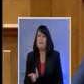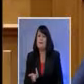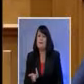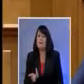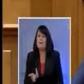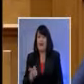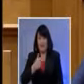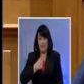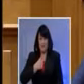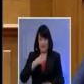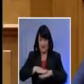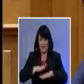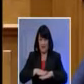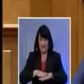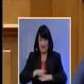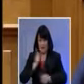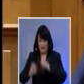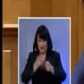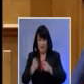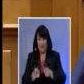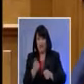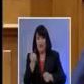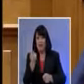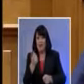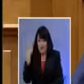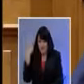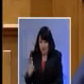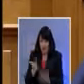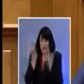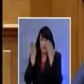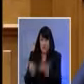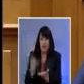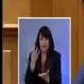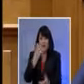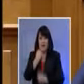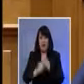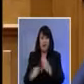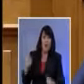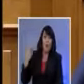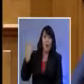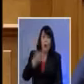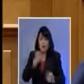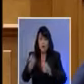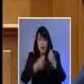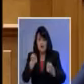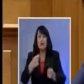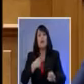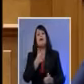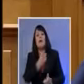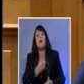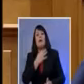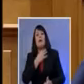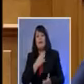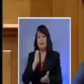τα δικά μας σπασμένα ή τα σπασμένα των δικών σας κυβερνήσεων εδώ και 40 χρόνια. Μας